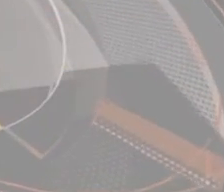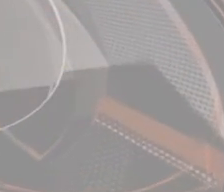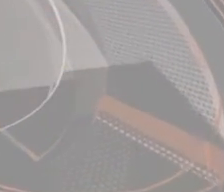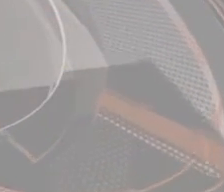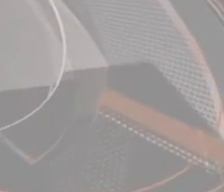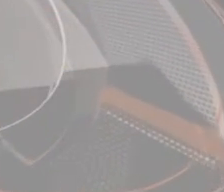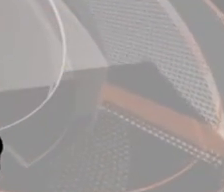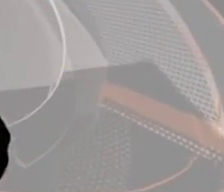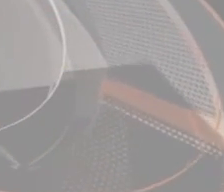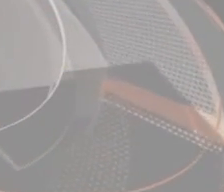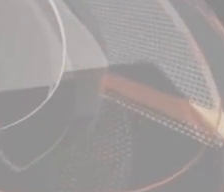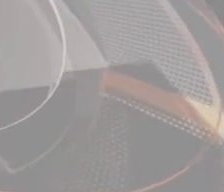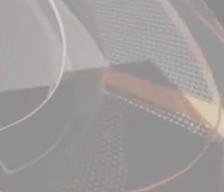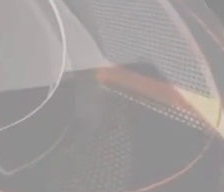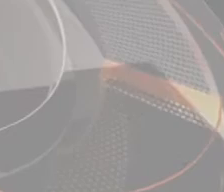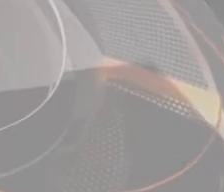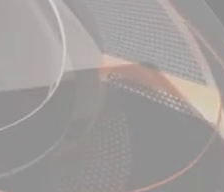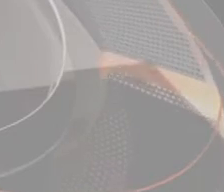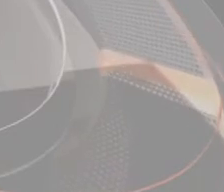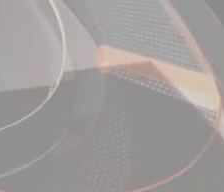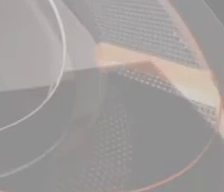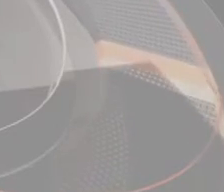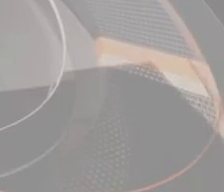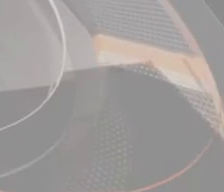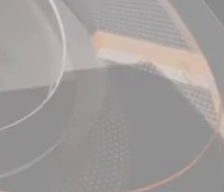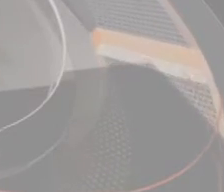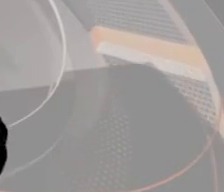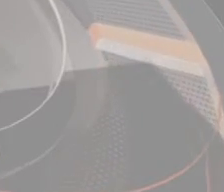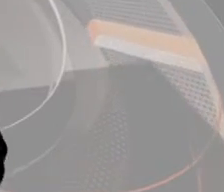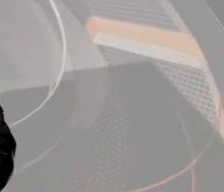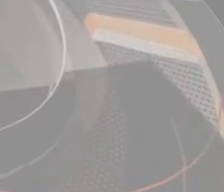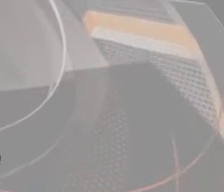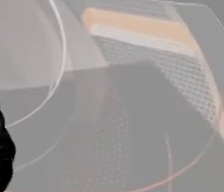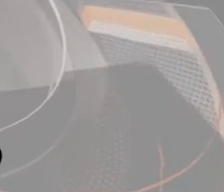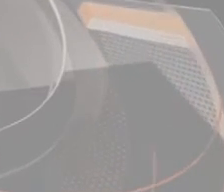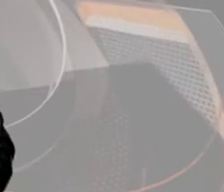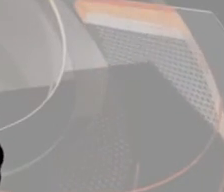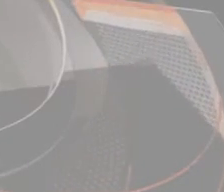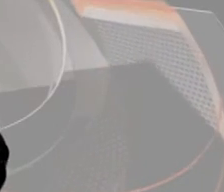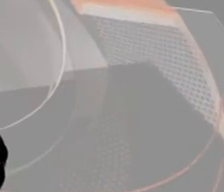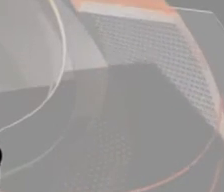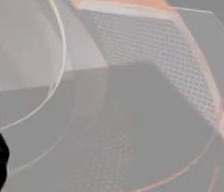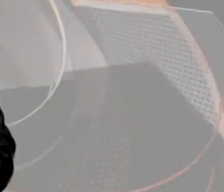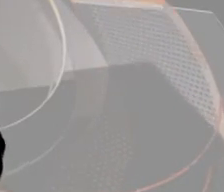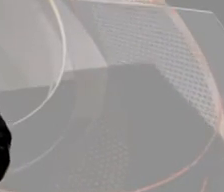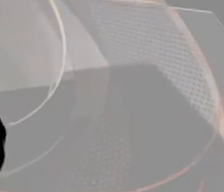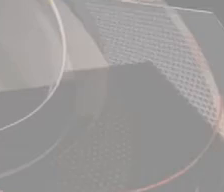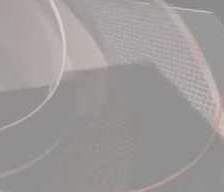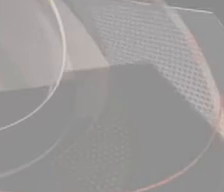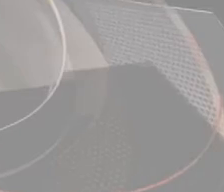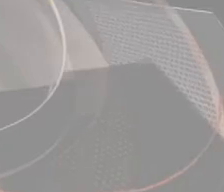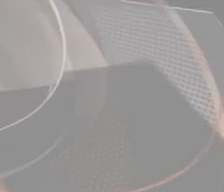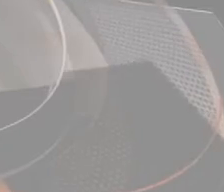si nate nkwaniriza nnyo munaffe mutaka w'entebetebe Henry Kizito Devotion ntabyenga maaso nga nzize njaganyanga w'ekibungu alonze